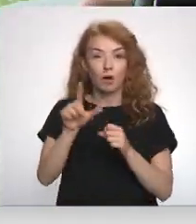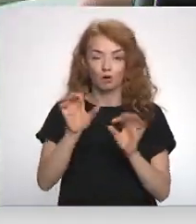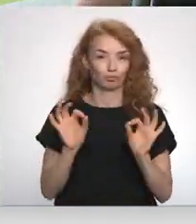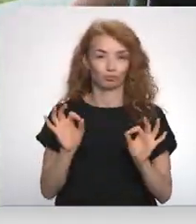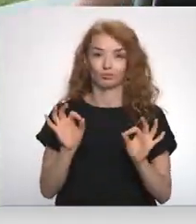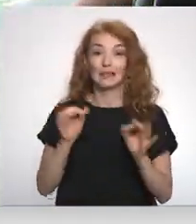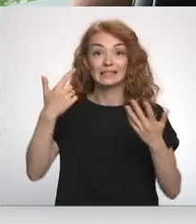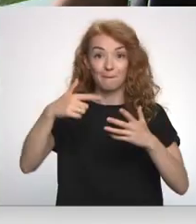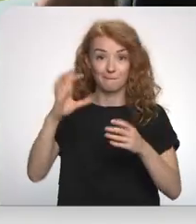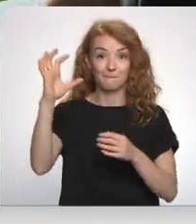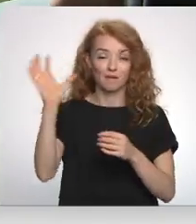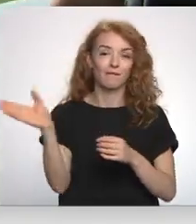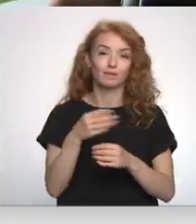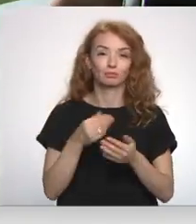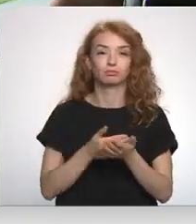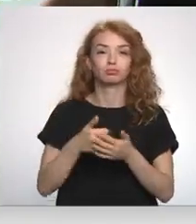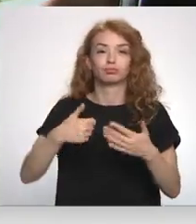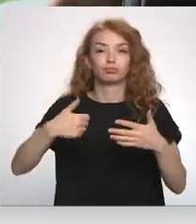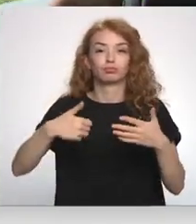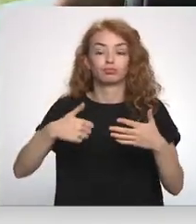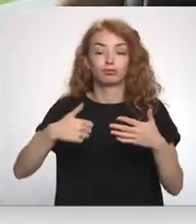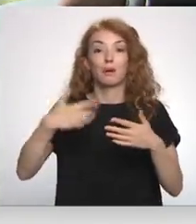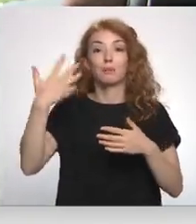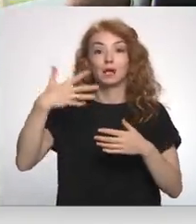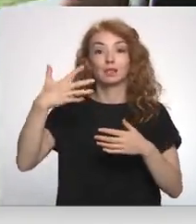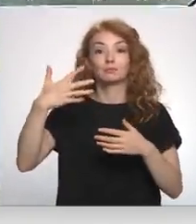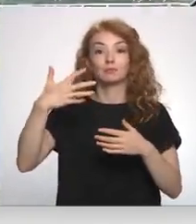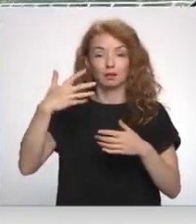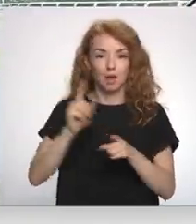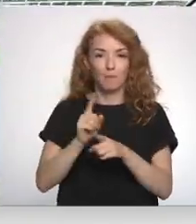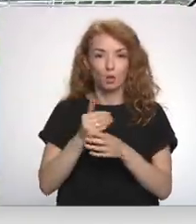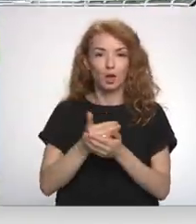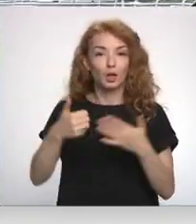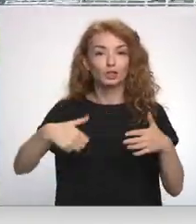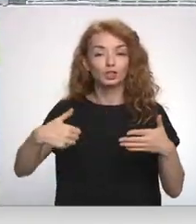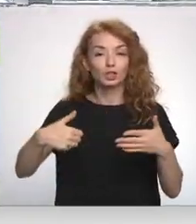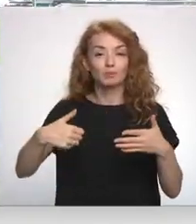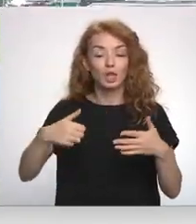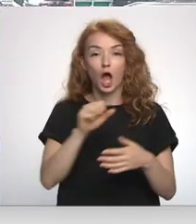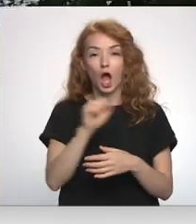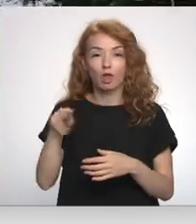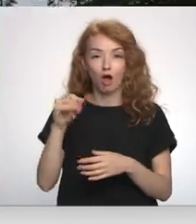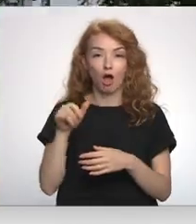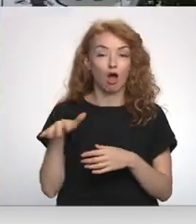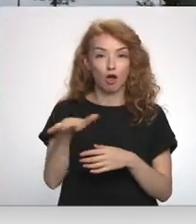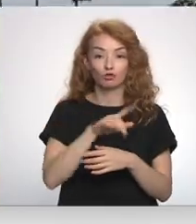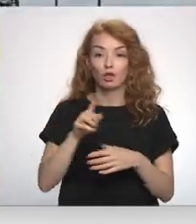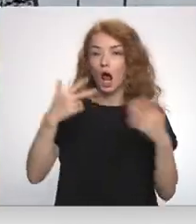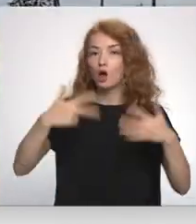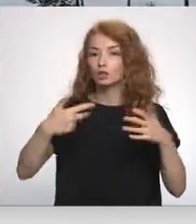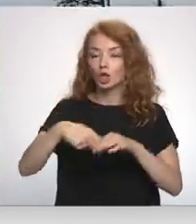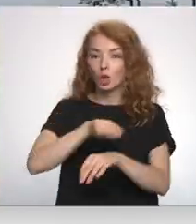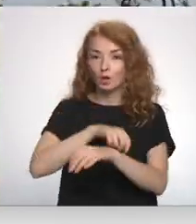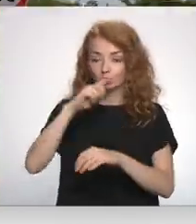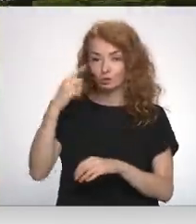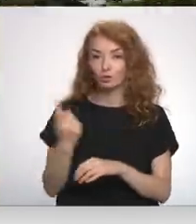70, tur viss brauc uz 60, un tur, kur ir 50, tur viss turpināja braukt uz 60. Dažos atļautais ātrums ir